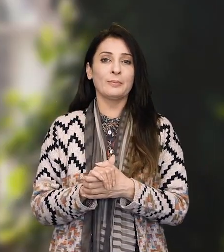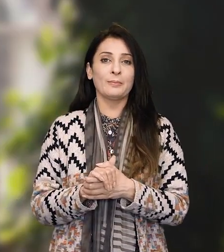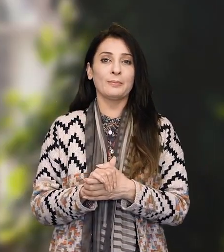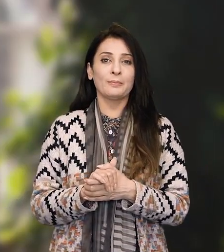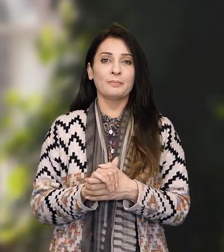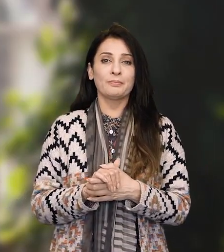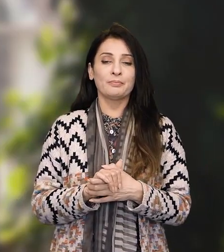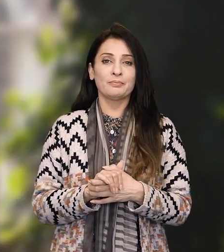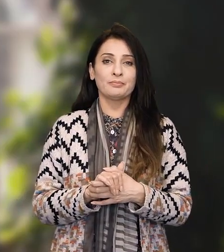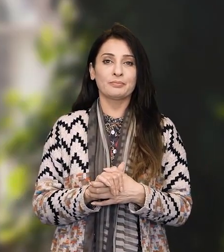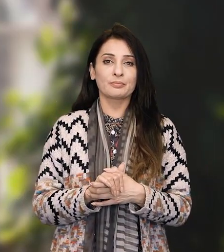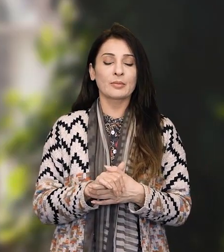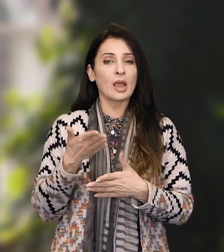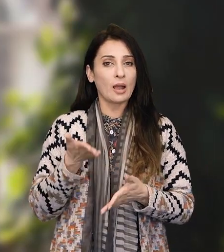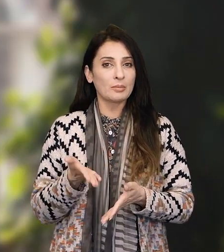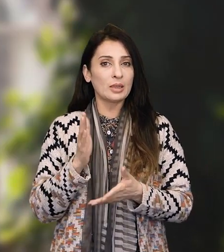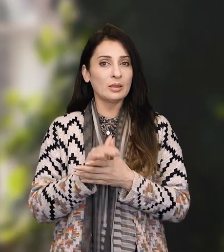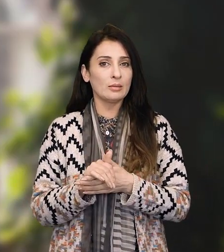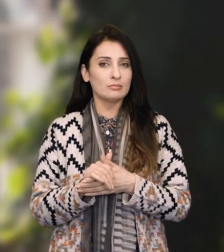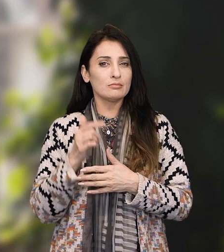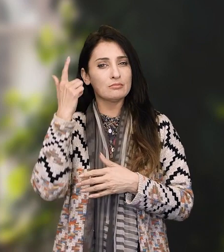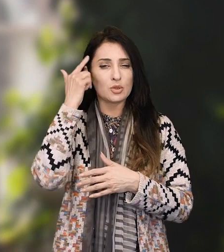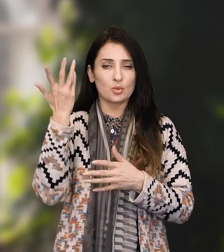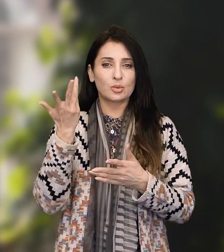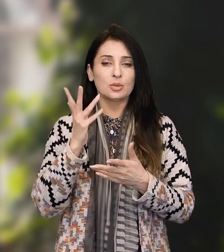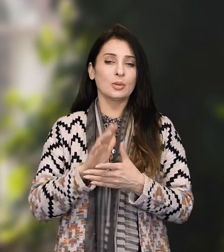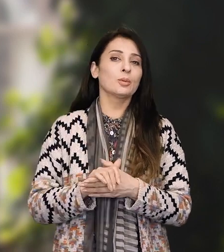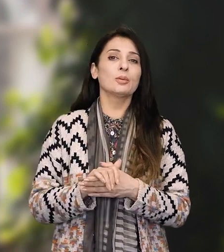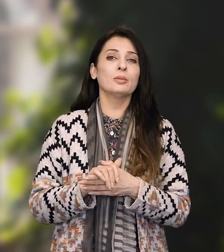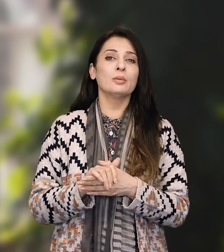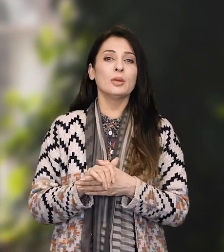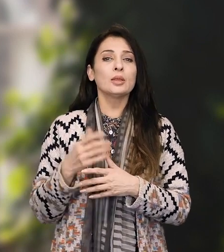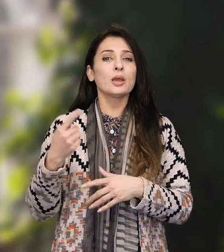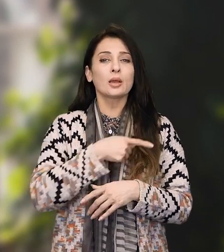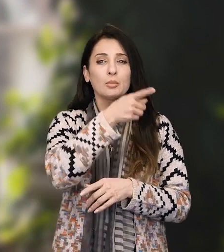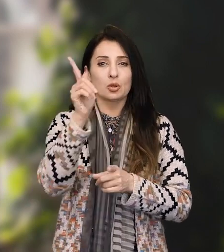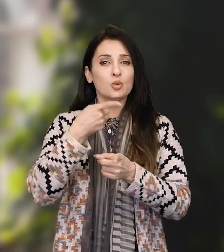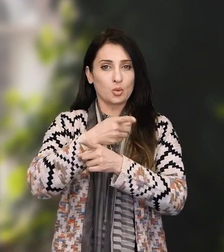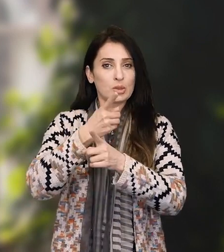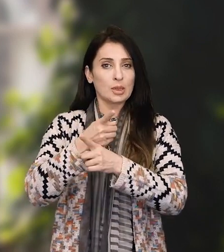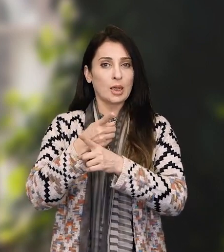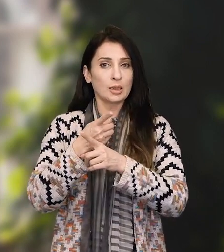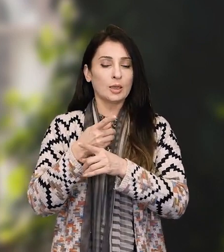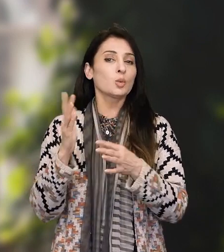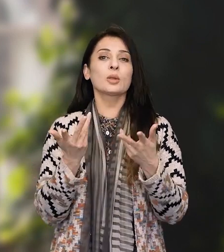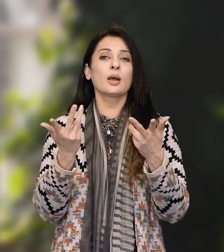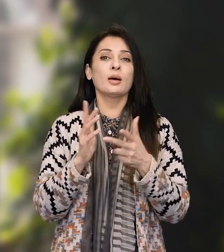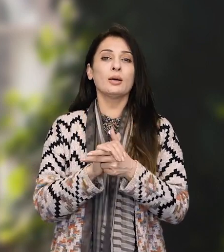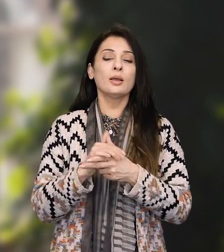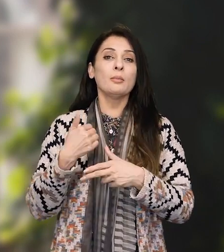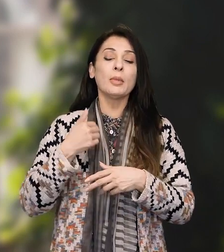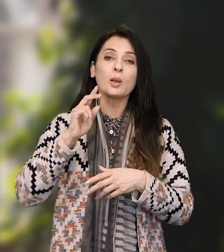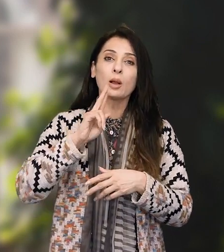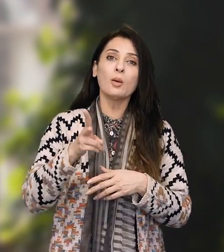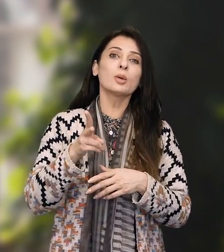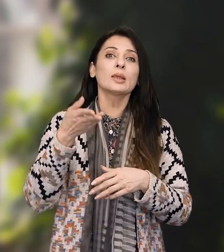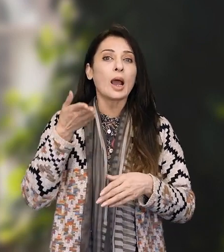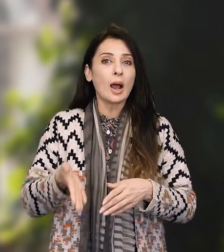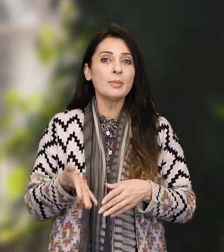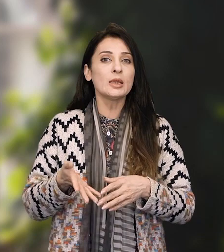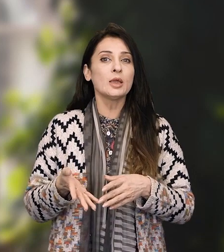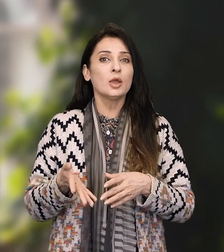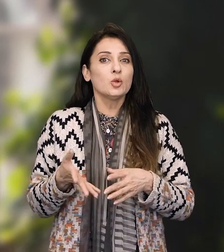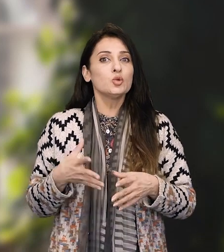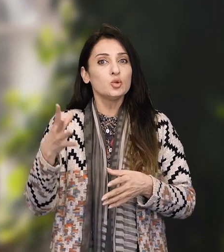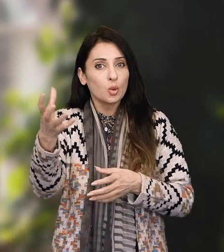के around. And now that I feel like if I have to advise anyone, I would definitely say कि अब